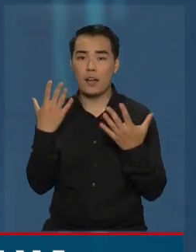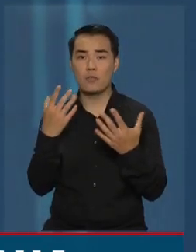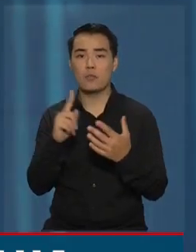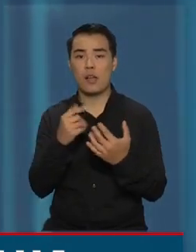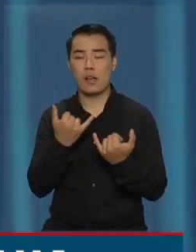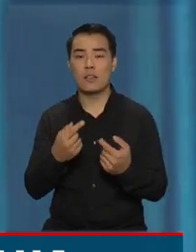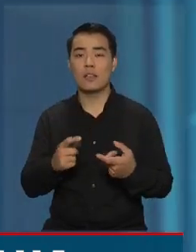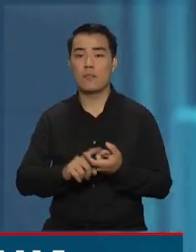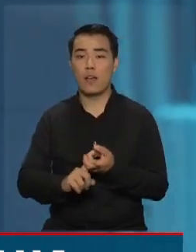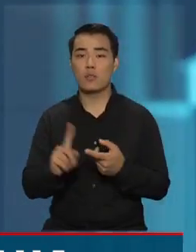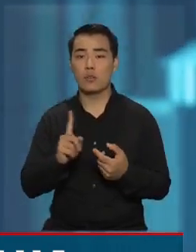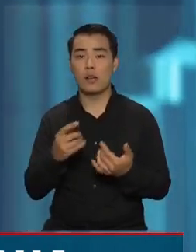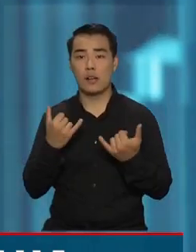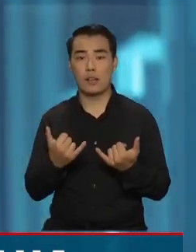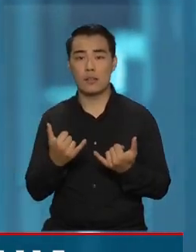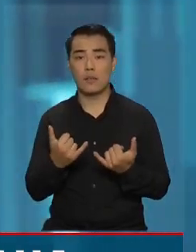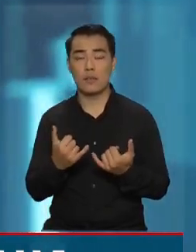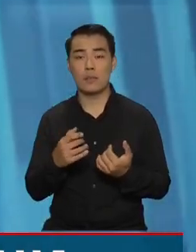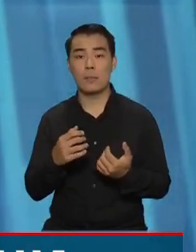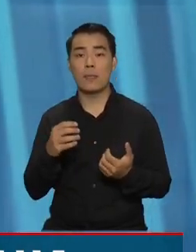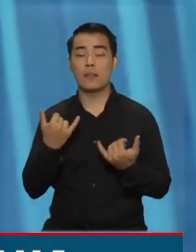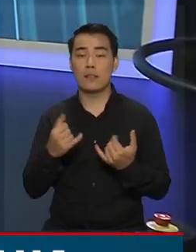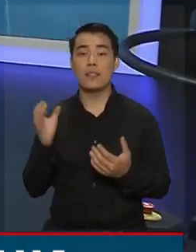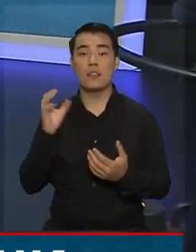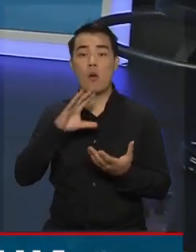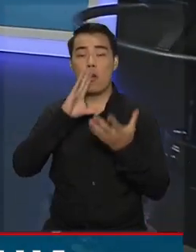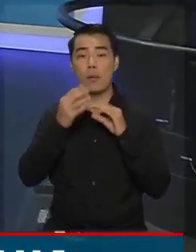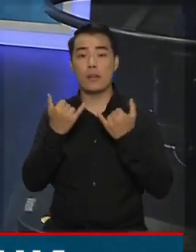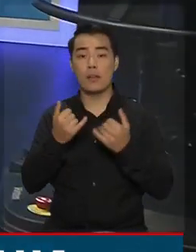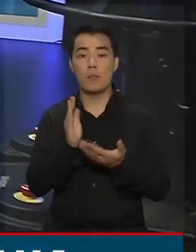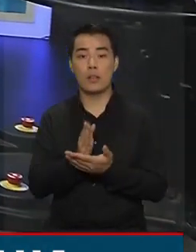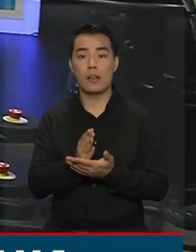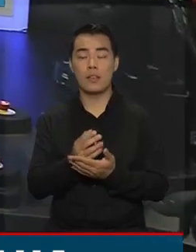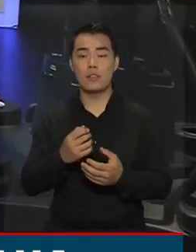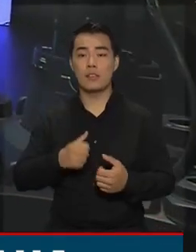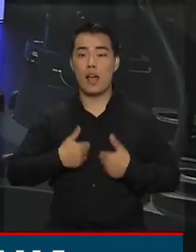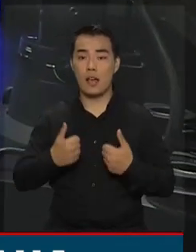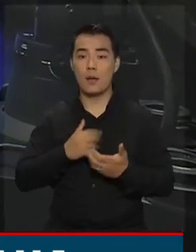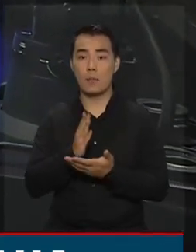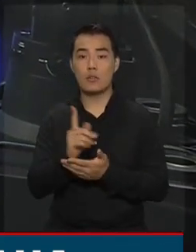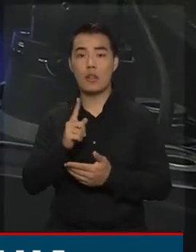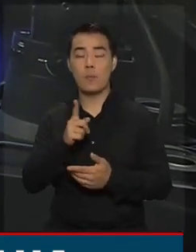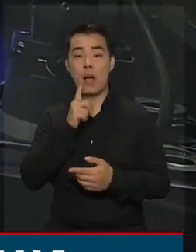что связано непосредственно с символикой, мы стараемся эти традиции молодежи